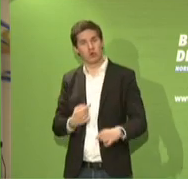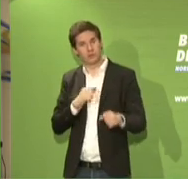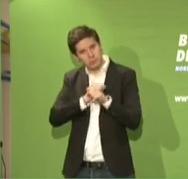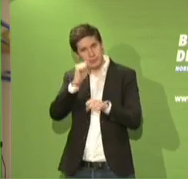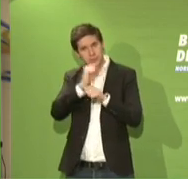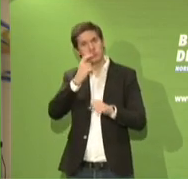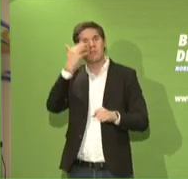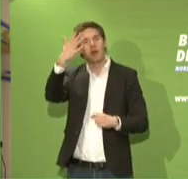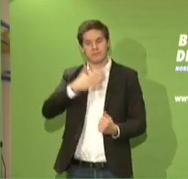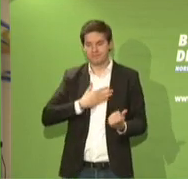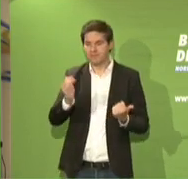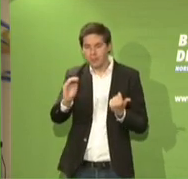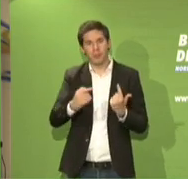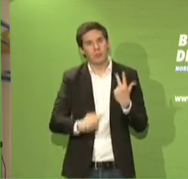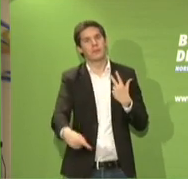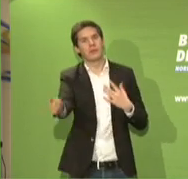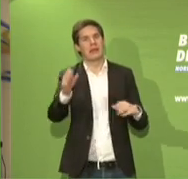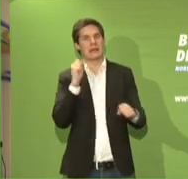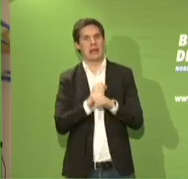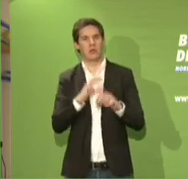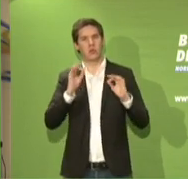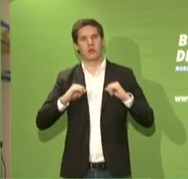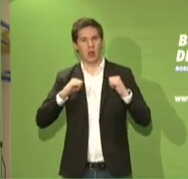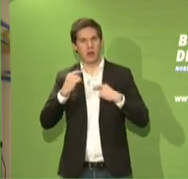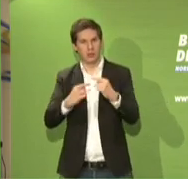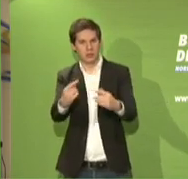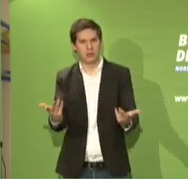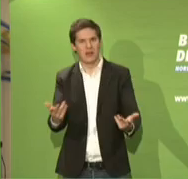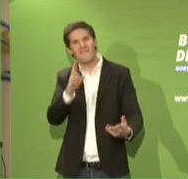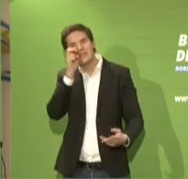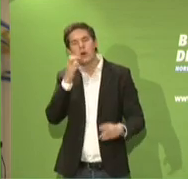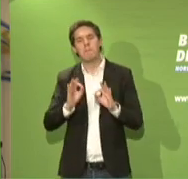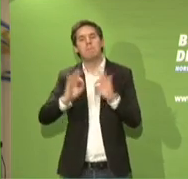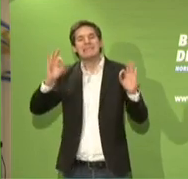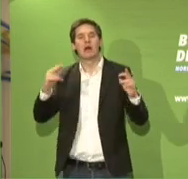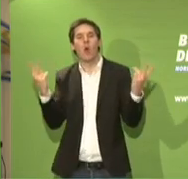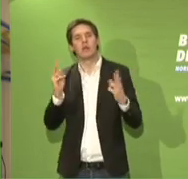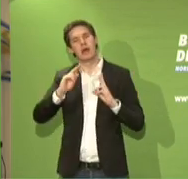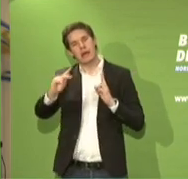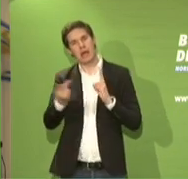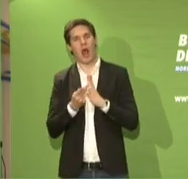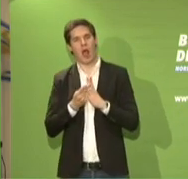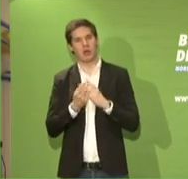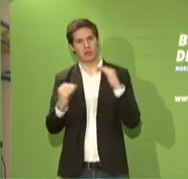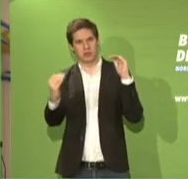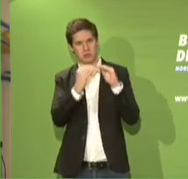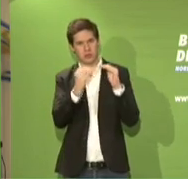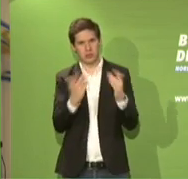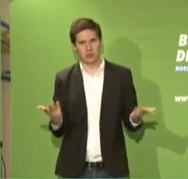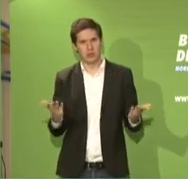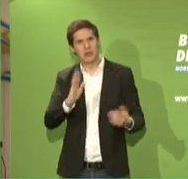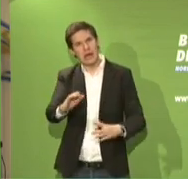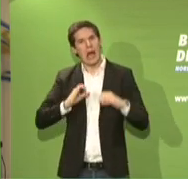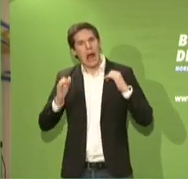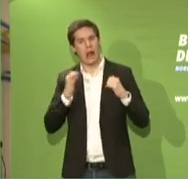Kindern und Kindeskindern möglich ist und nämlich mit besseren oder zumindest den gleichen Möglichkeiten, die uns zur Verfügung zu stehen, ihr Leben zu